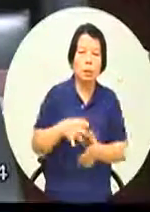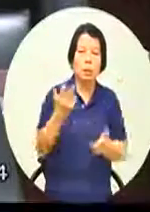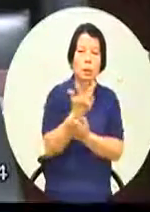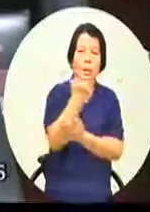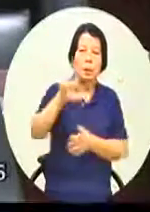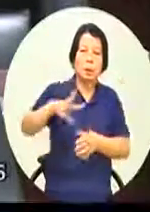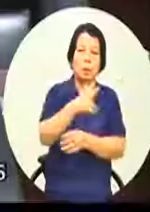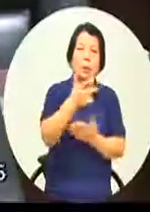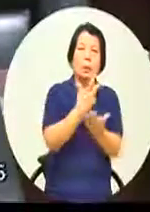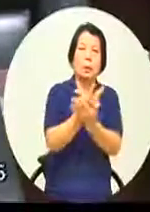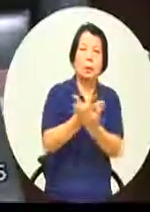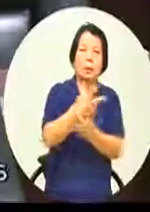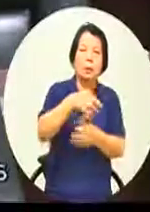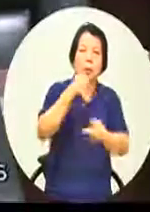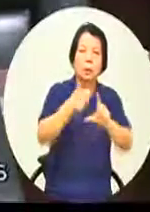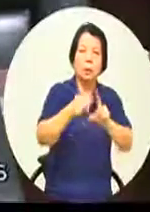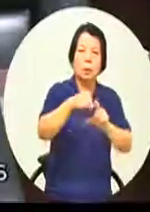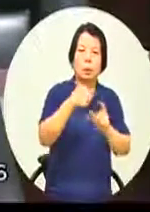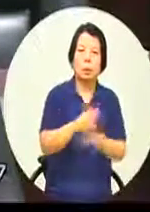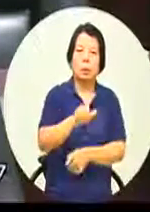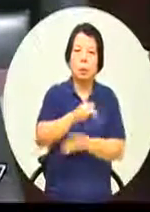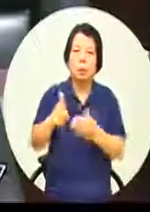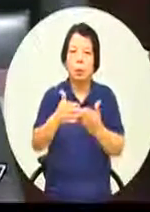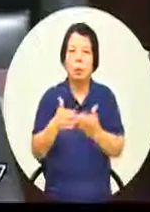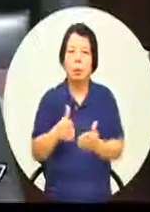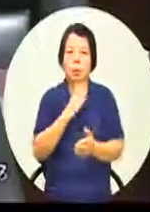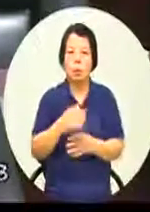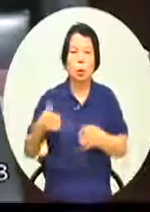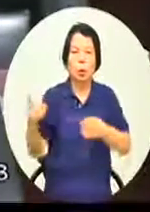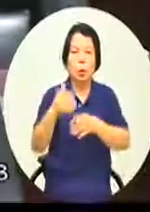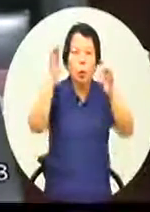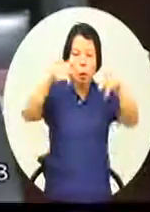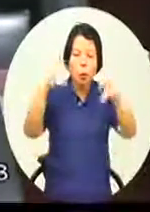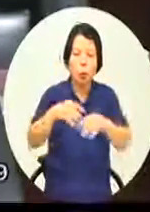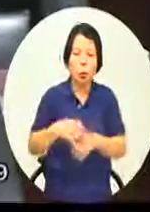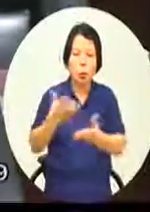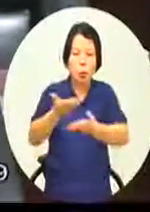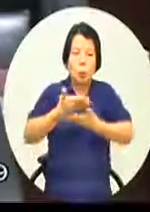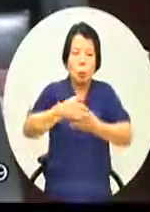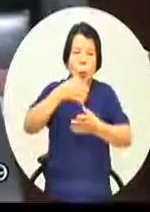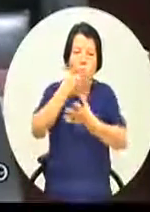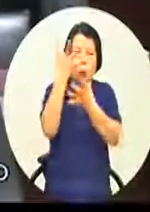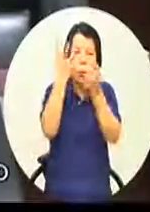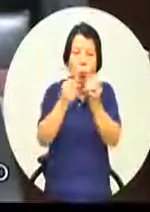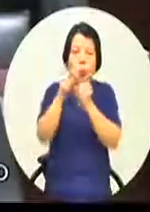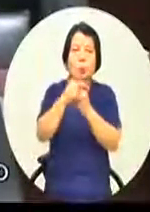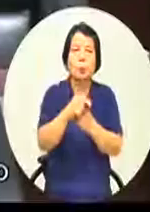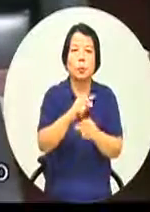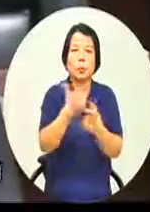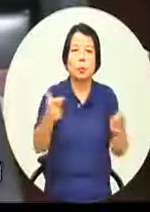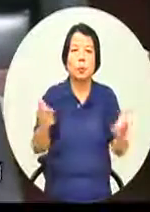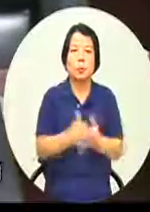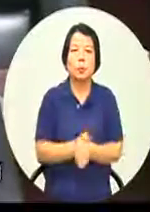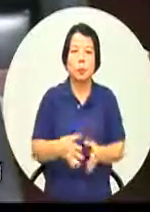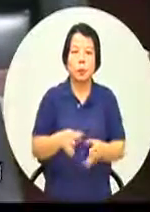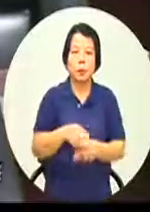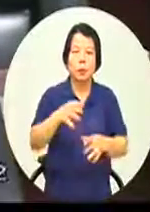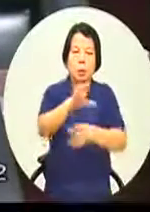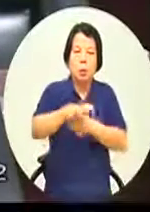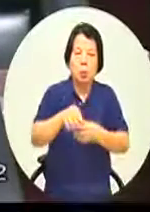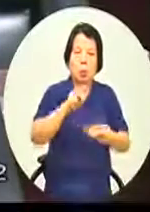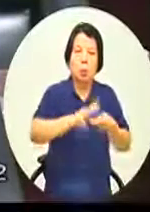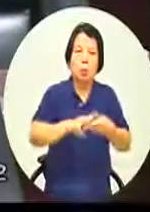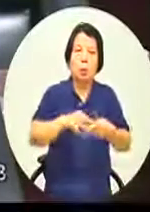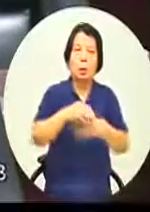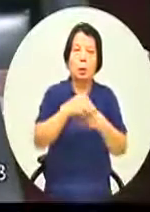哦，然后利用一些风机啊，利用一些雨水的收集等等哈，让我们整个的农地好的整个